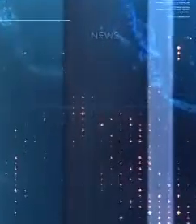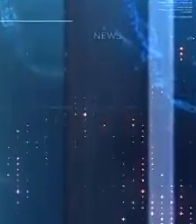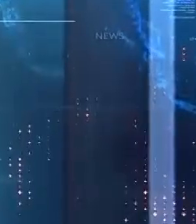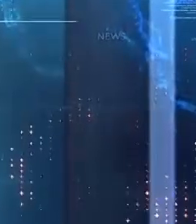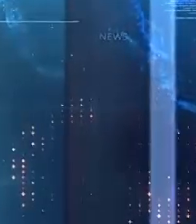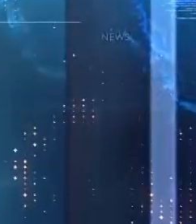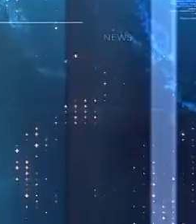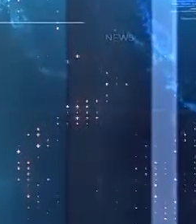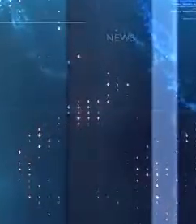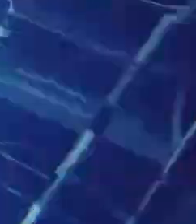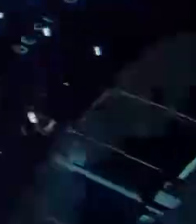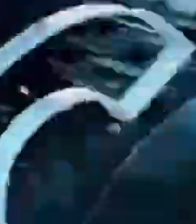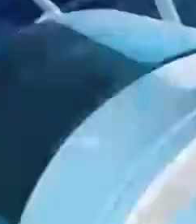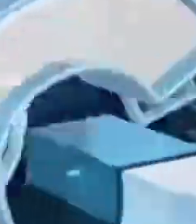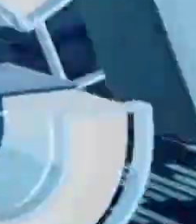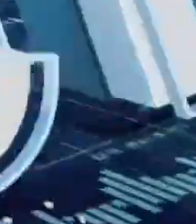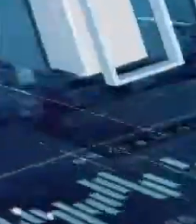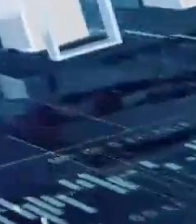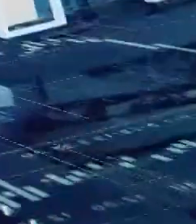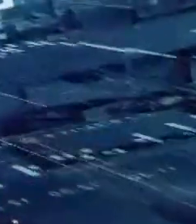Шенкенджие, телеканал ЖТСУ.